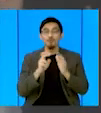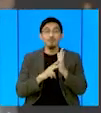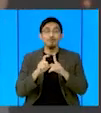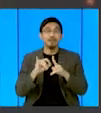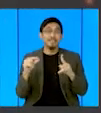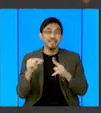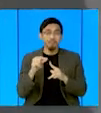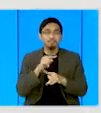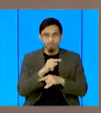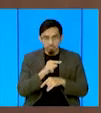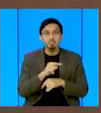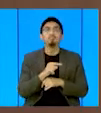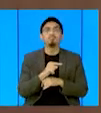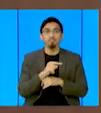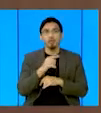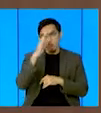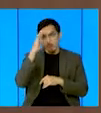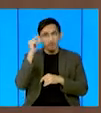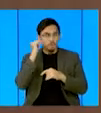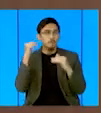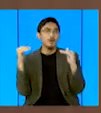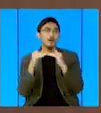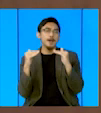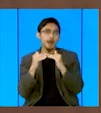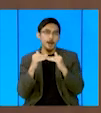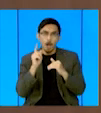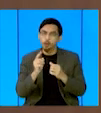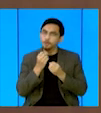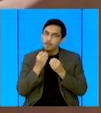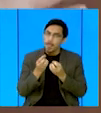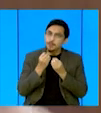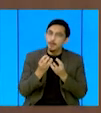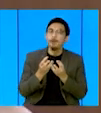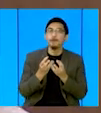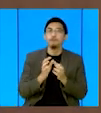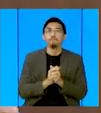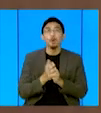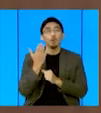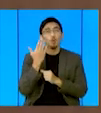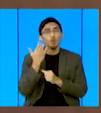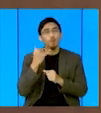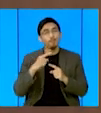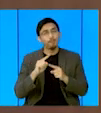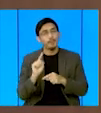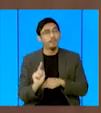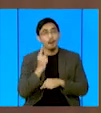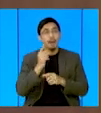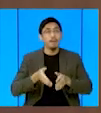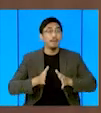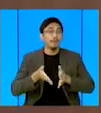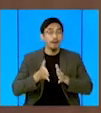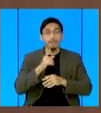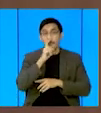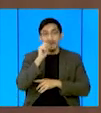pendidikan, dan perubahan iklim. Jadi itu semua diawali ketika saya masih di Kota Medan bersama papa dan mama saya.